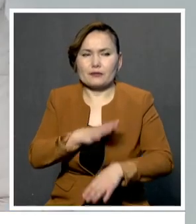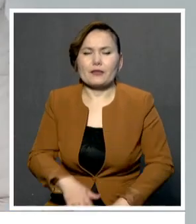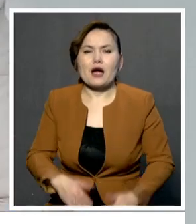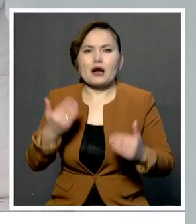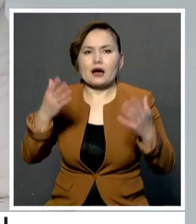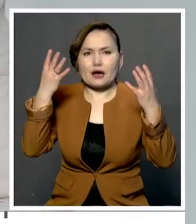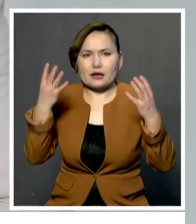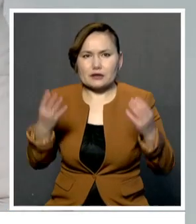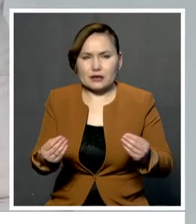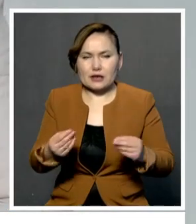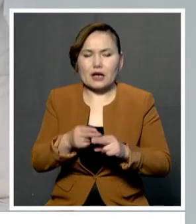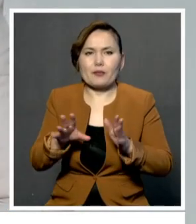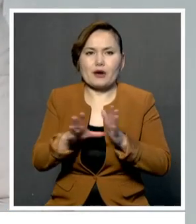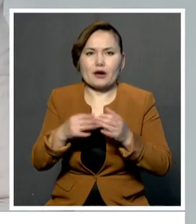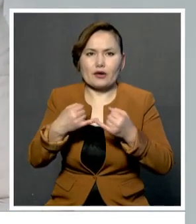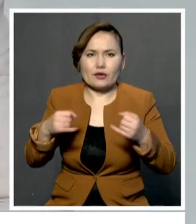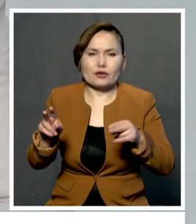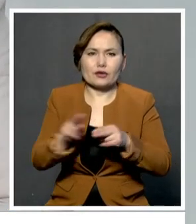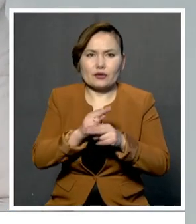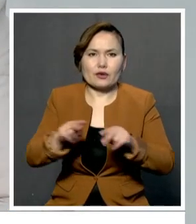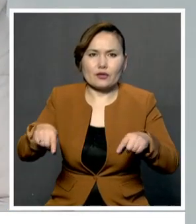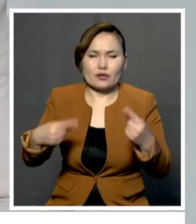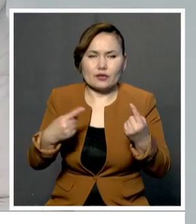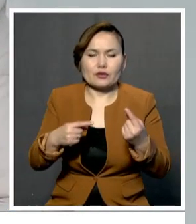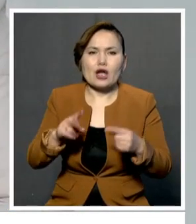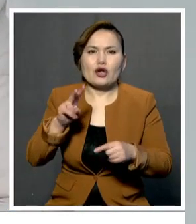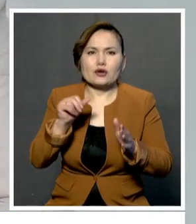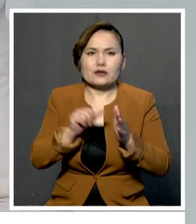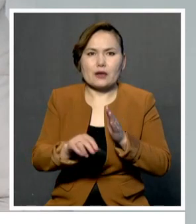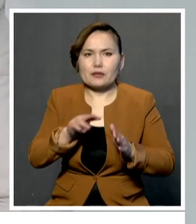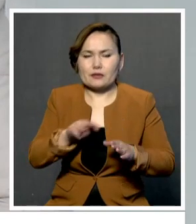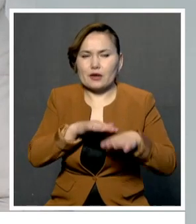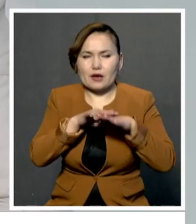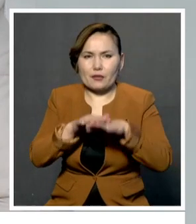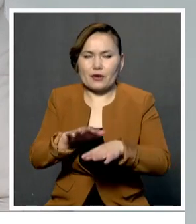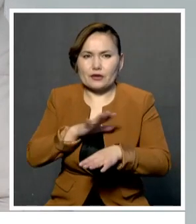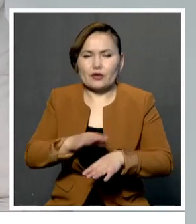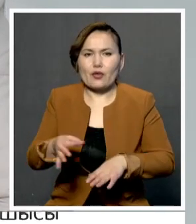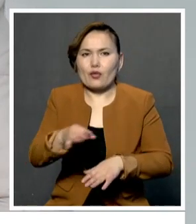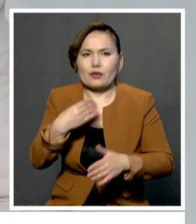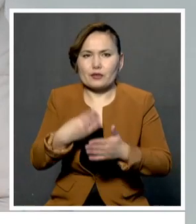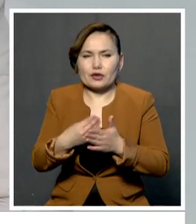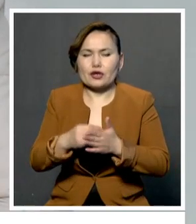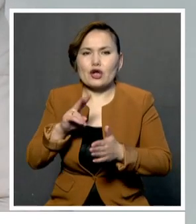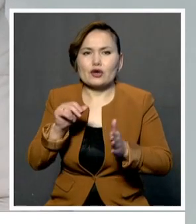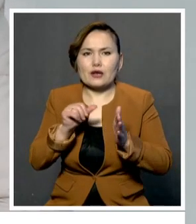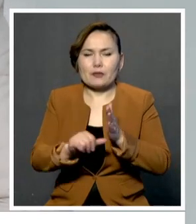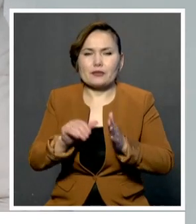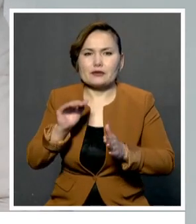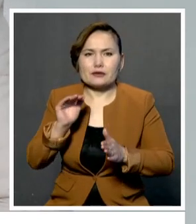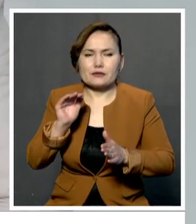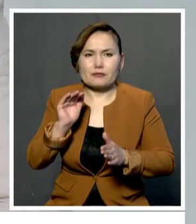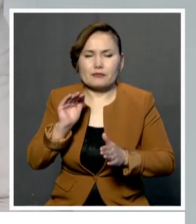кезде шығын көлемі анықталды, 260 миллион теңге болып отыр. Облыстық бюджеттен 260 миллион теңге қарастырылып отыр. Кегок акционерлік